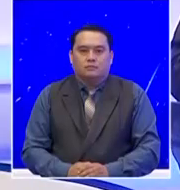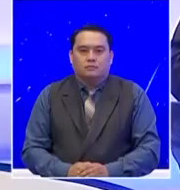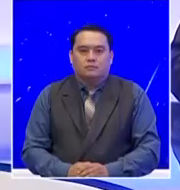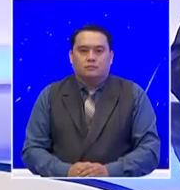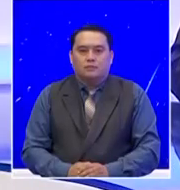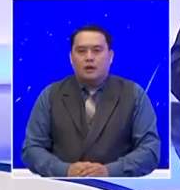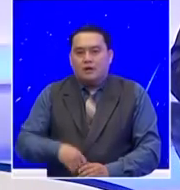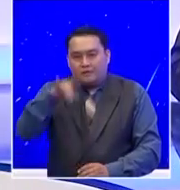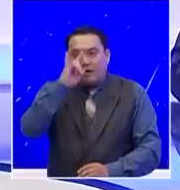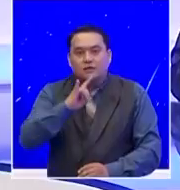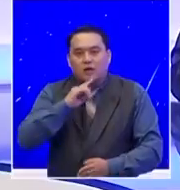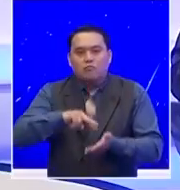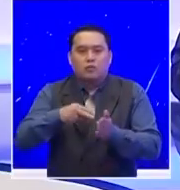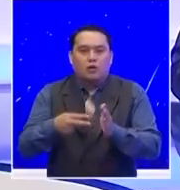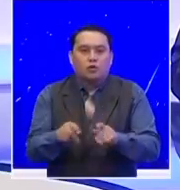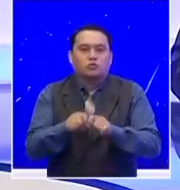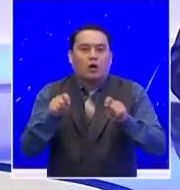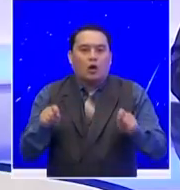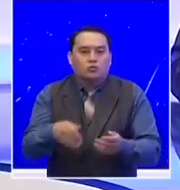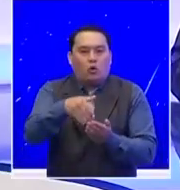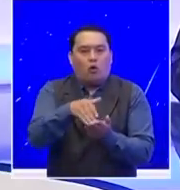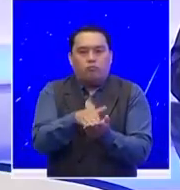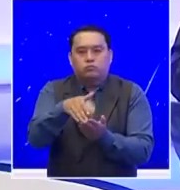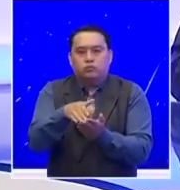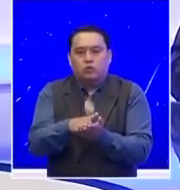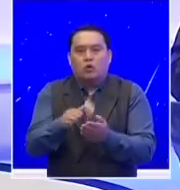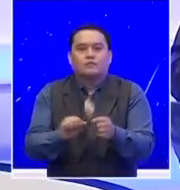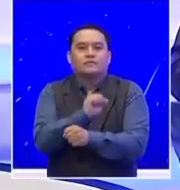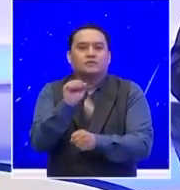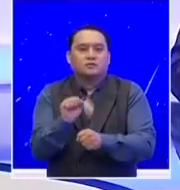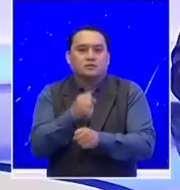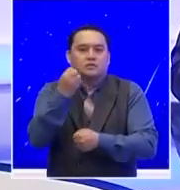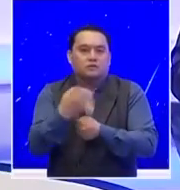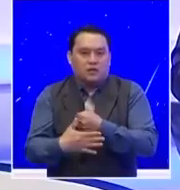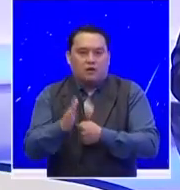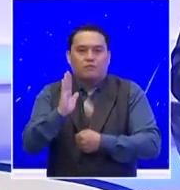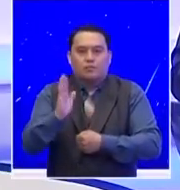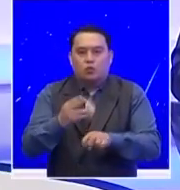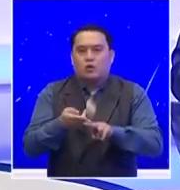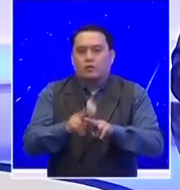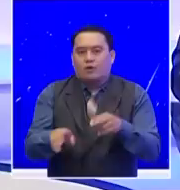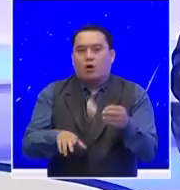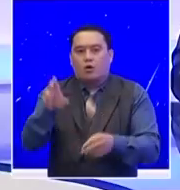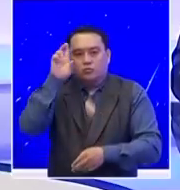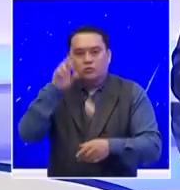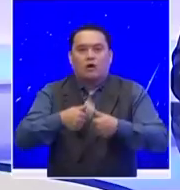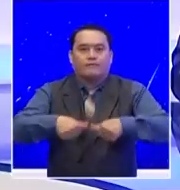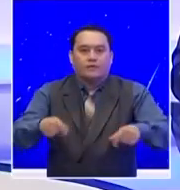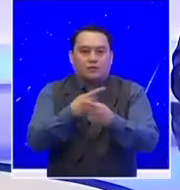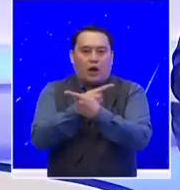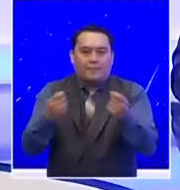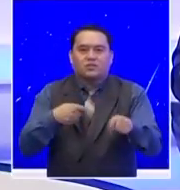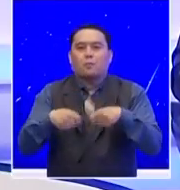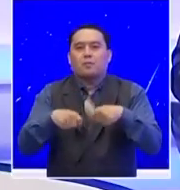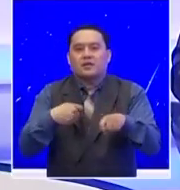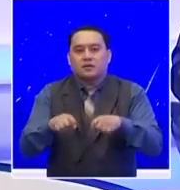Ударим по ценам. В Казахстане планируют создание сети оптово-распределительных центров. Об этом на заседании Государственной комиссии заявил министр